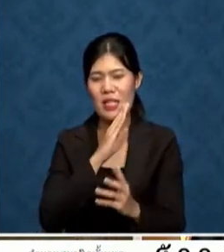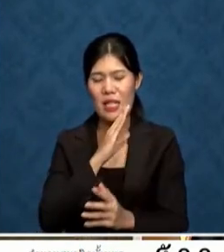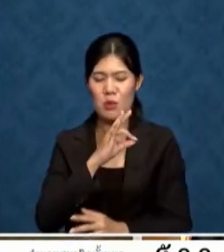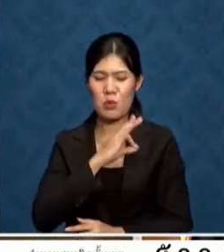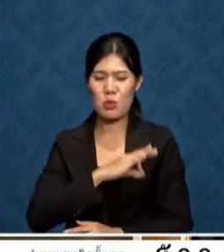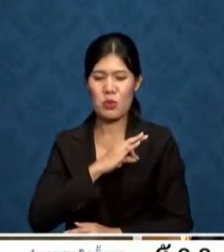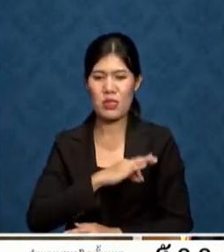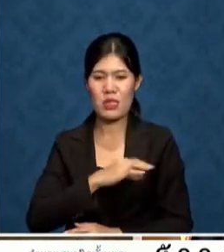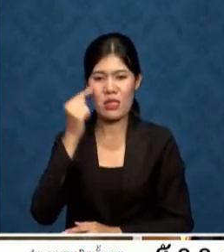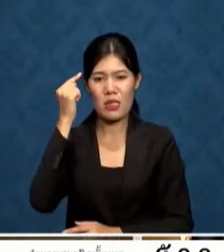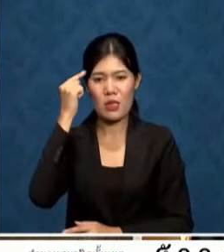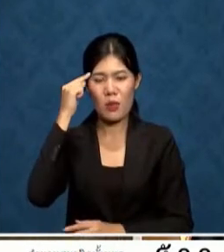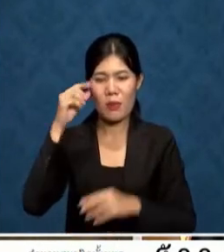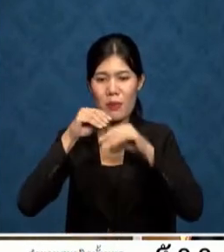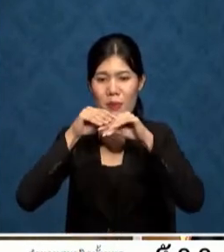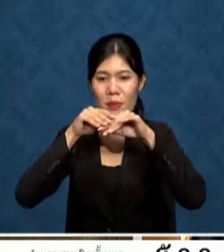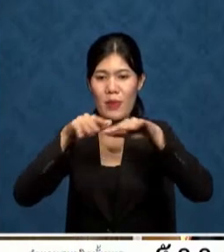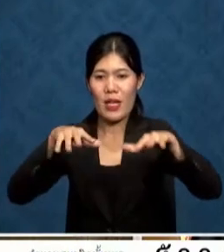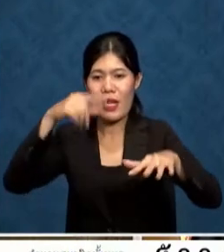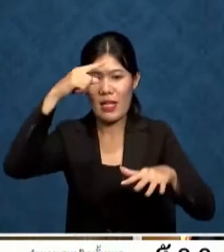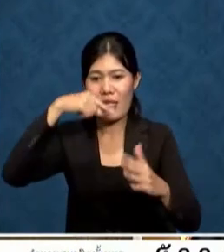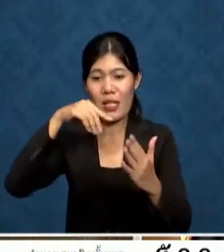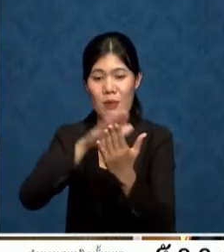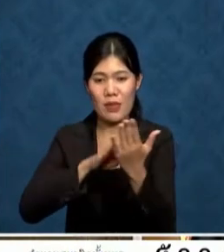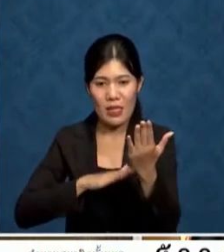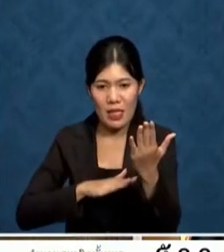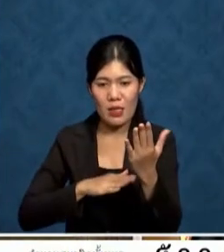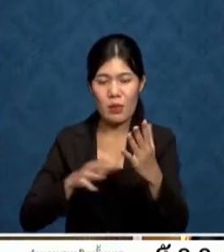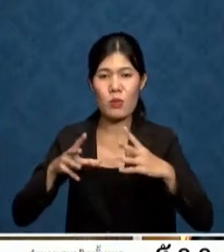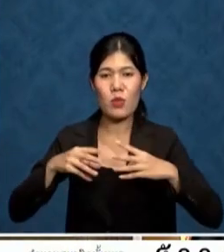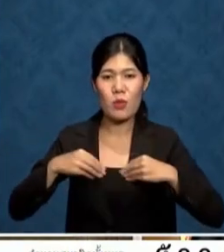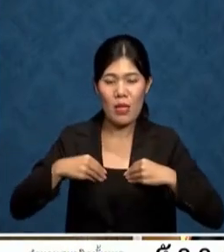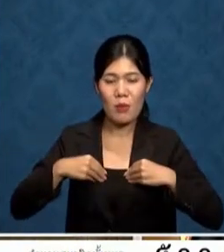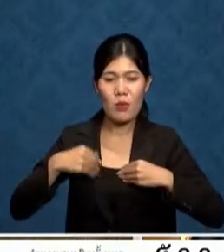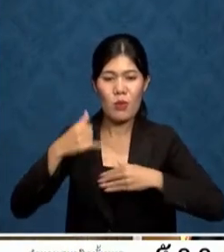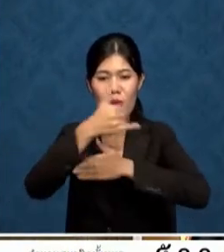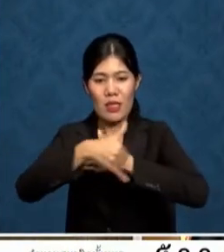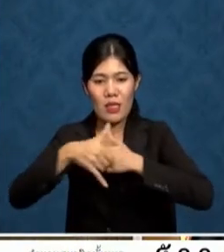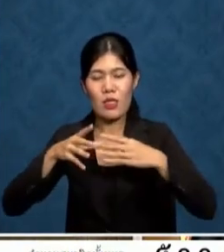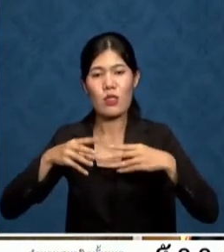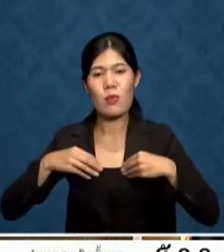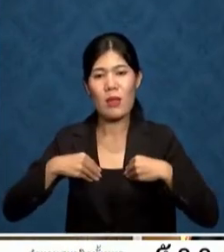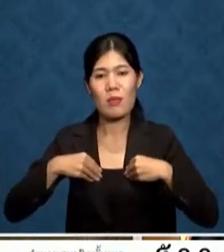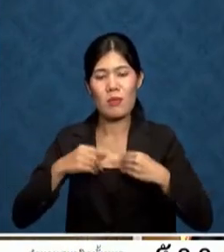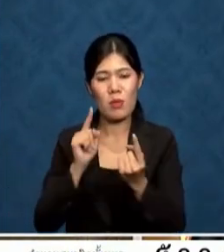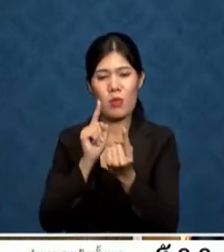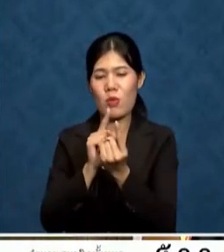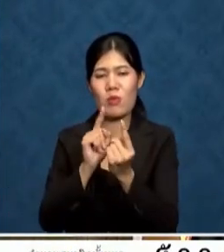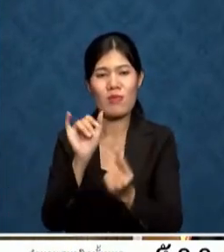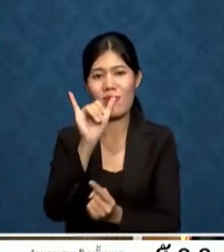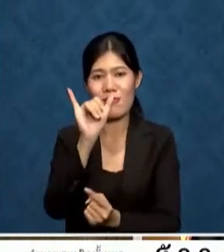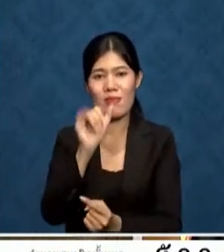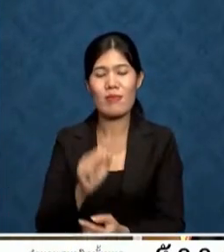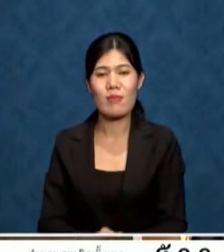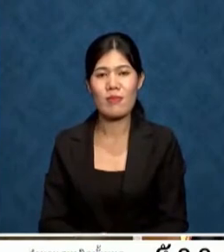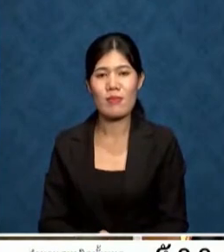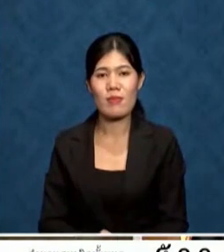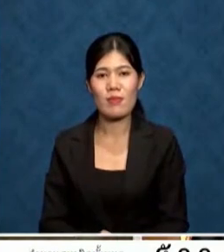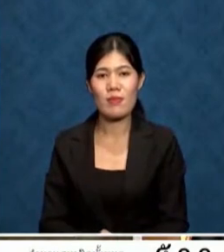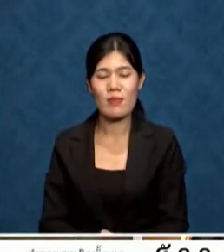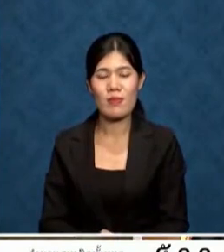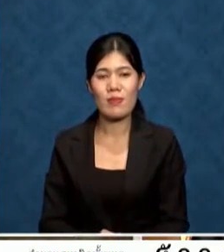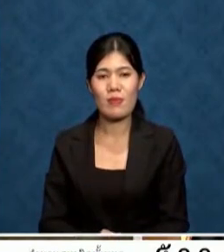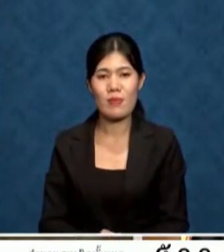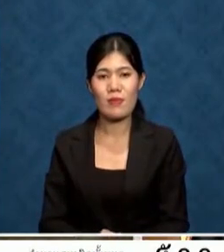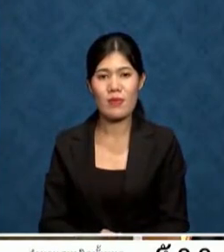ไหลที่เราคนไทยและคนต่างชาติต่างยอมรับมันอันนั้นเนี่ยยังไม่เจอ Soft Powerจะไม่เกิดชิ้นเดียวกันครับถ้ารัฐบาล